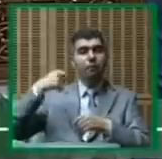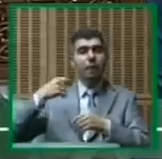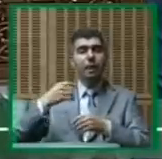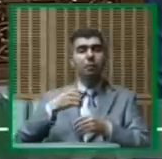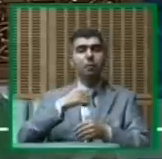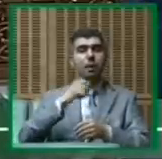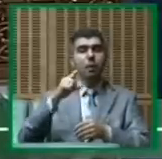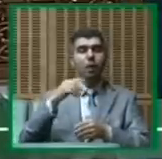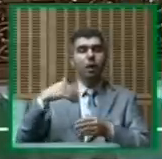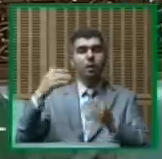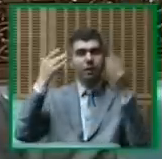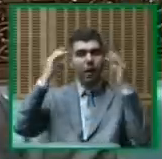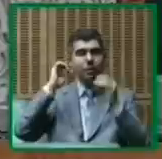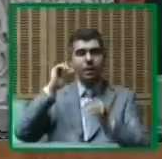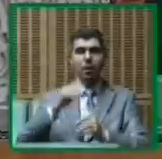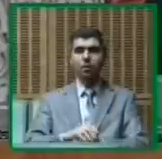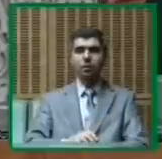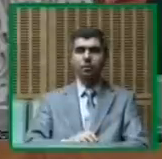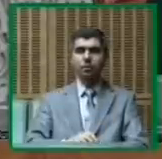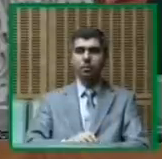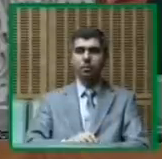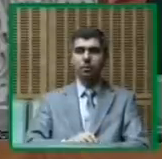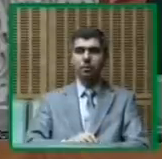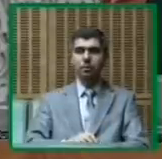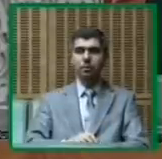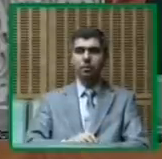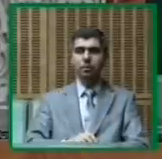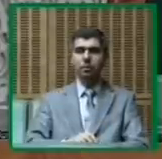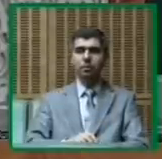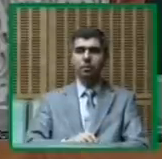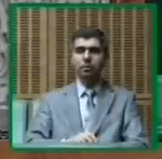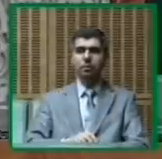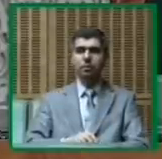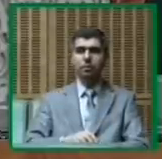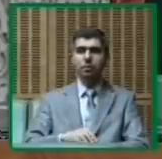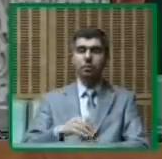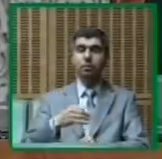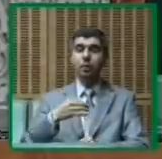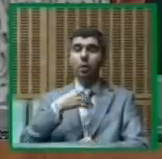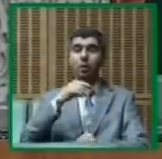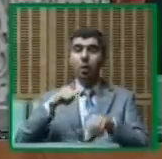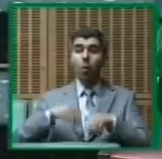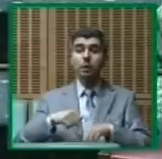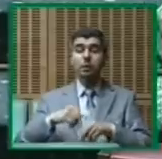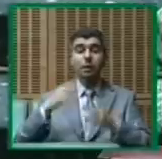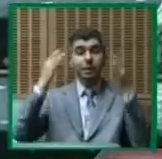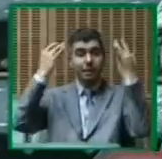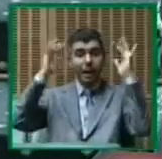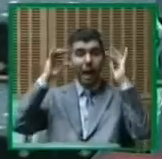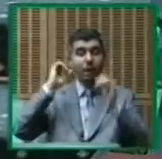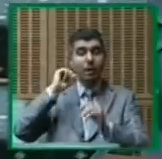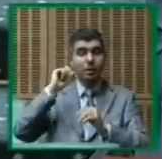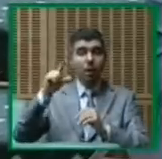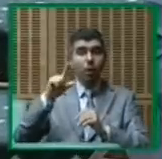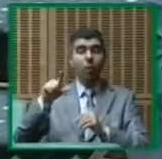رسالتهم النبيلة في أحسن ظروف؟ شكرا. شكرا للسيد المستشار، والكلمة للسيد الوزير في إطار الجواب. تفضل السيد الرئيس.